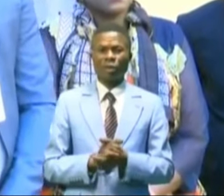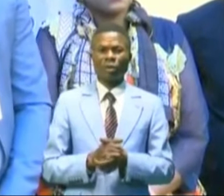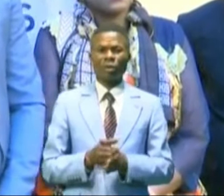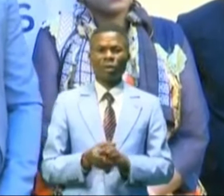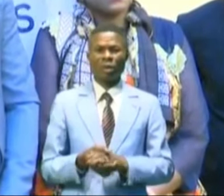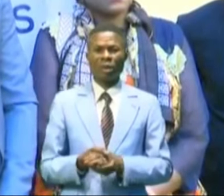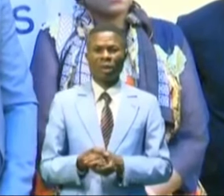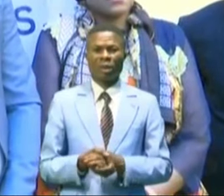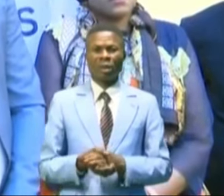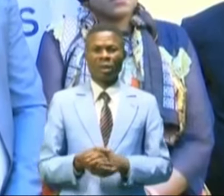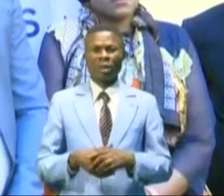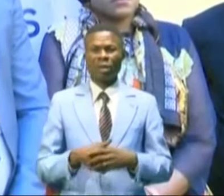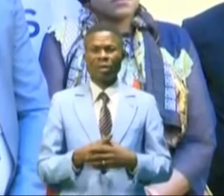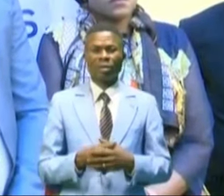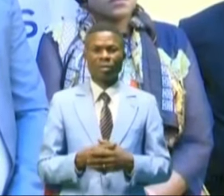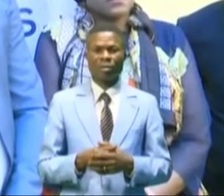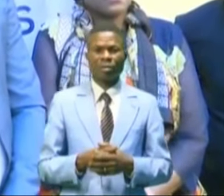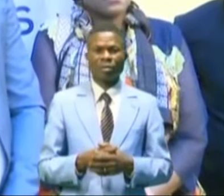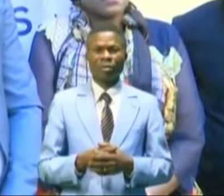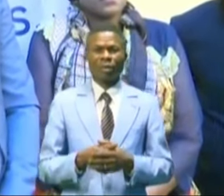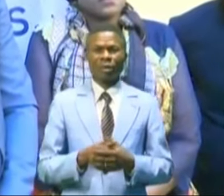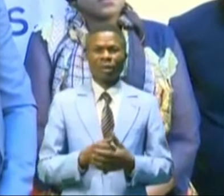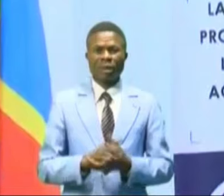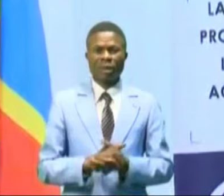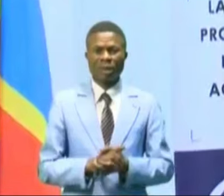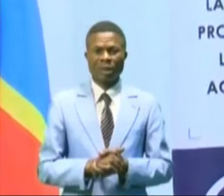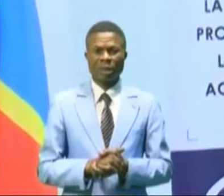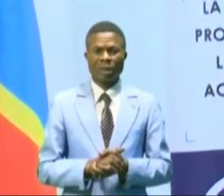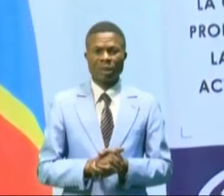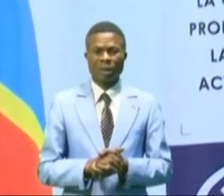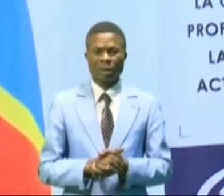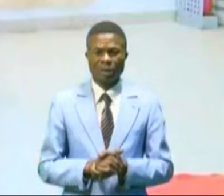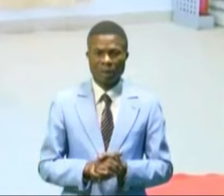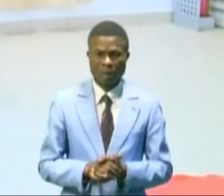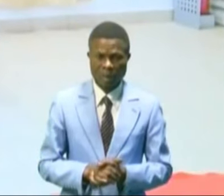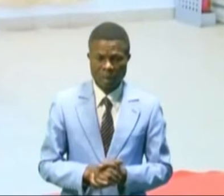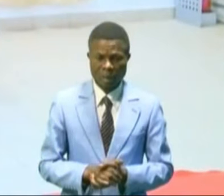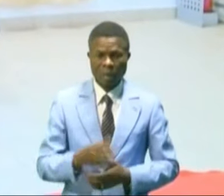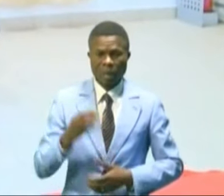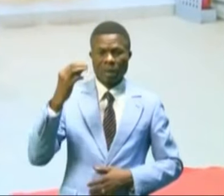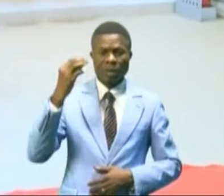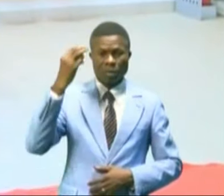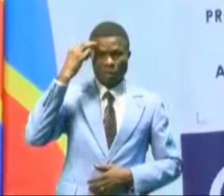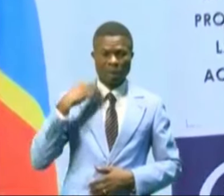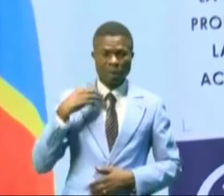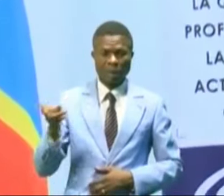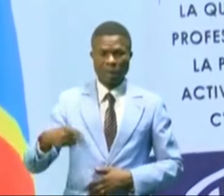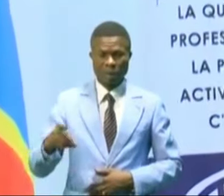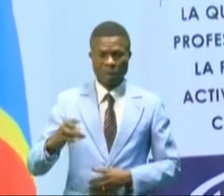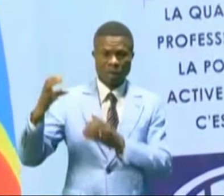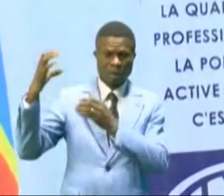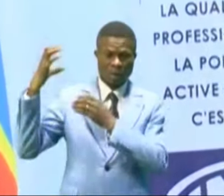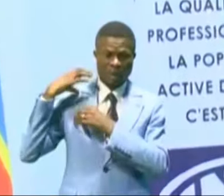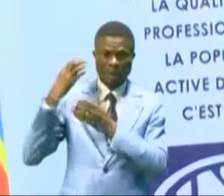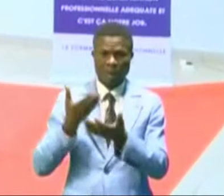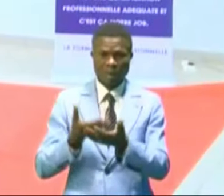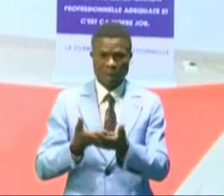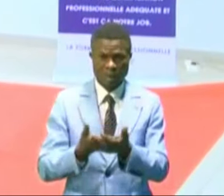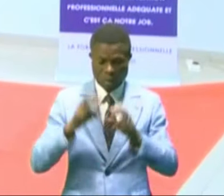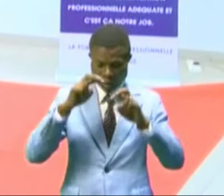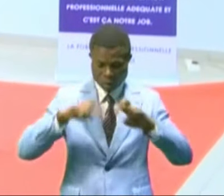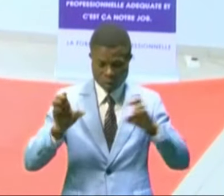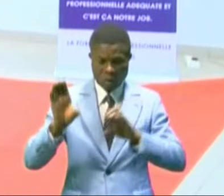fait, d'améliorer notre offre de formation. La ministre provinciale en charge de la nouvelle citoyenneté et